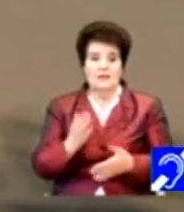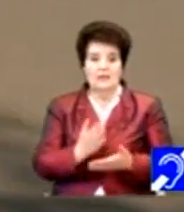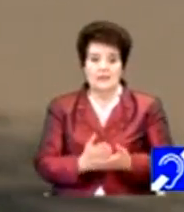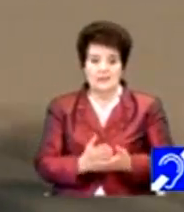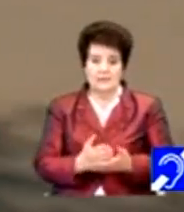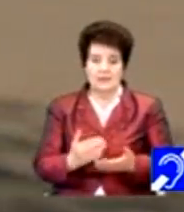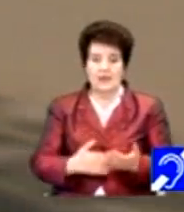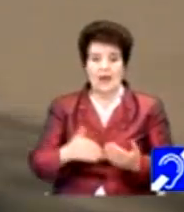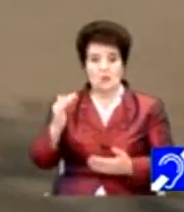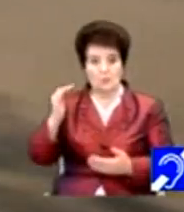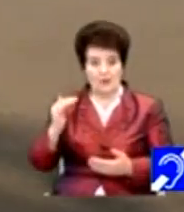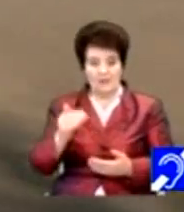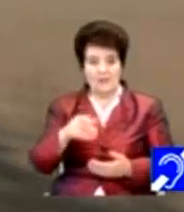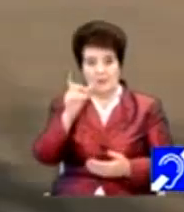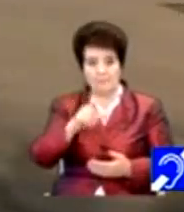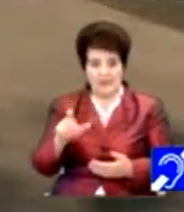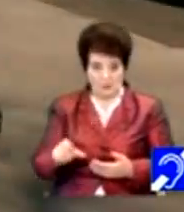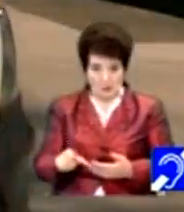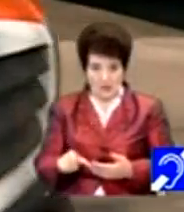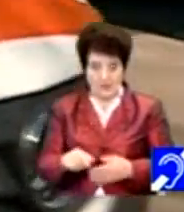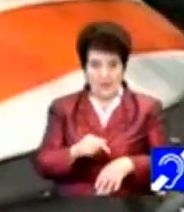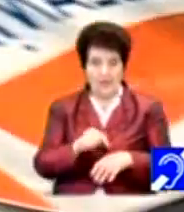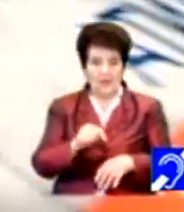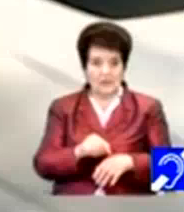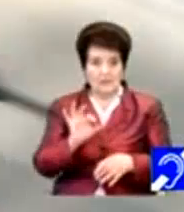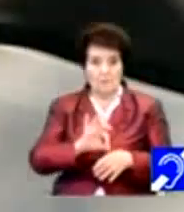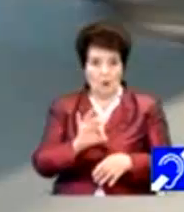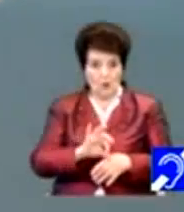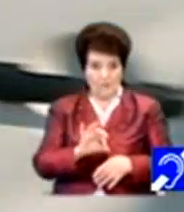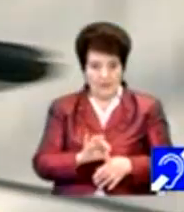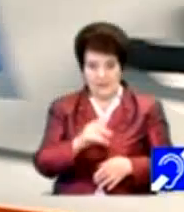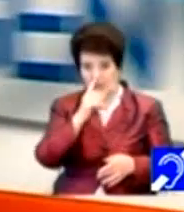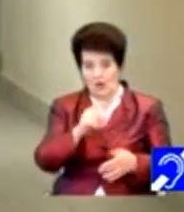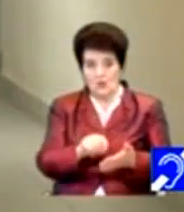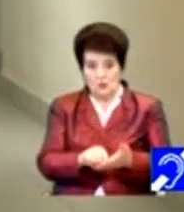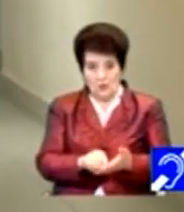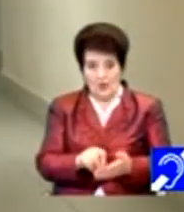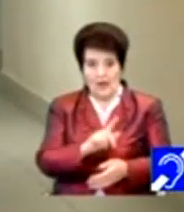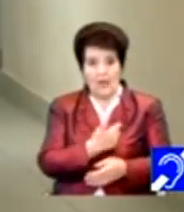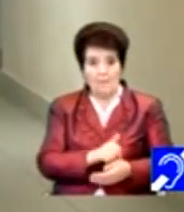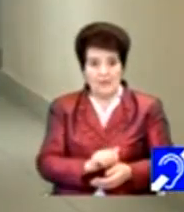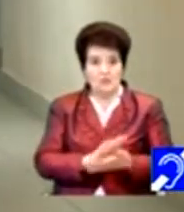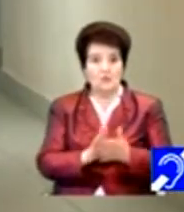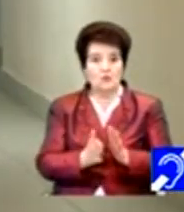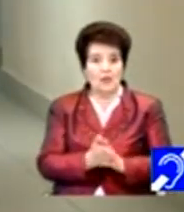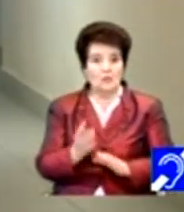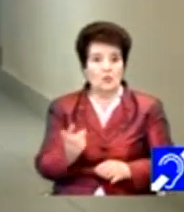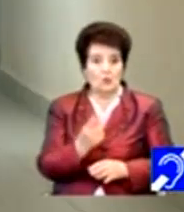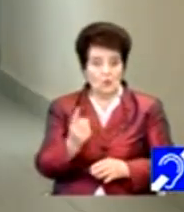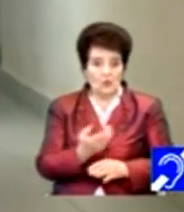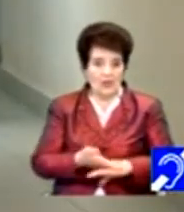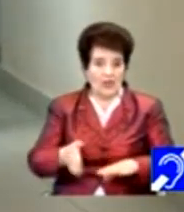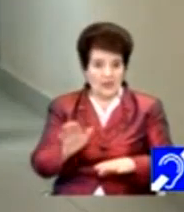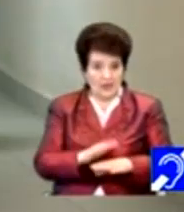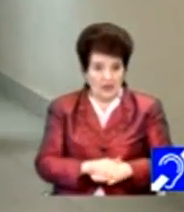la suprafață. Deci persoanele care deja fac simptomatică se îmbolnăvesc și ajung oricum la medici. În situații unii din ei destul de